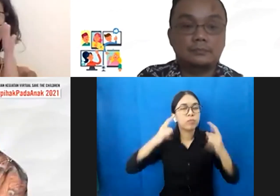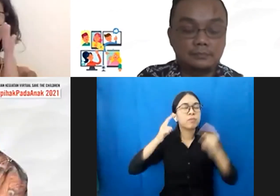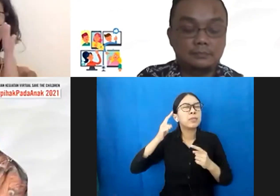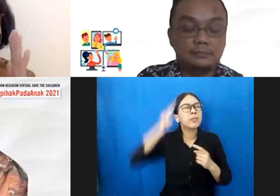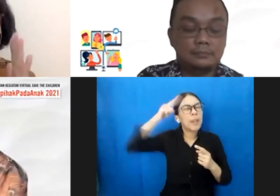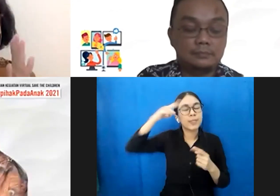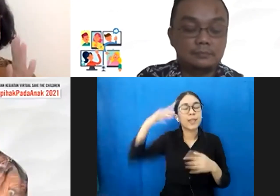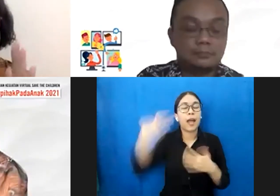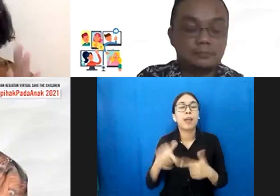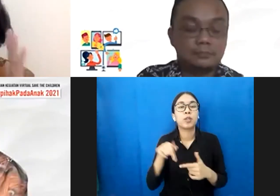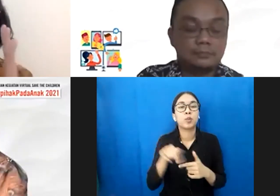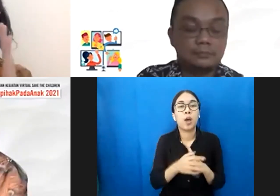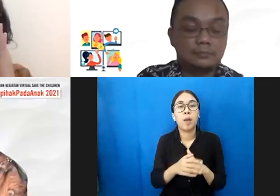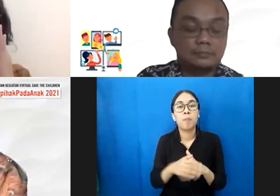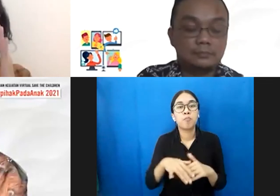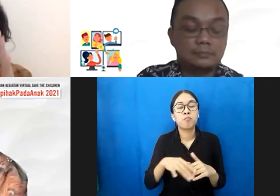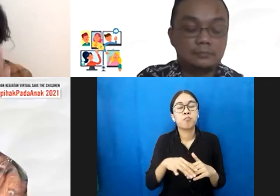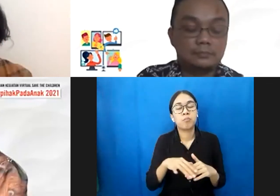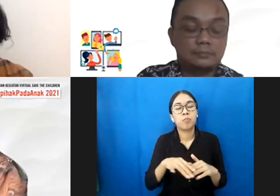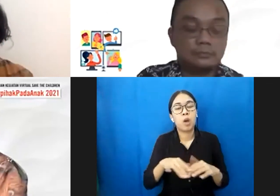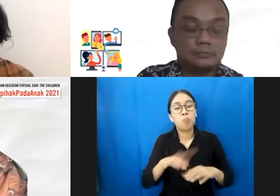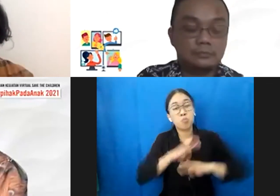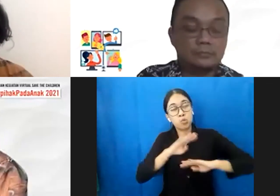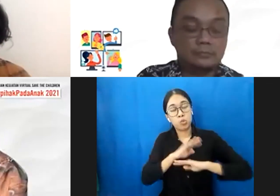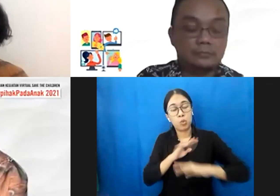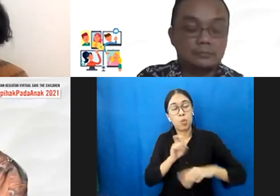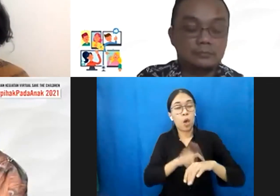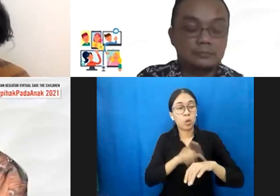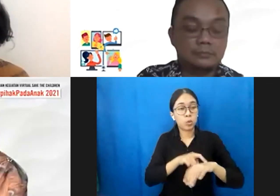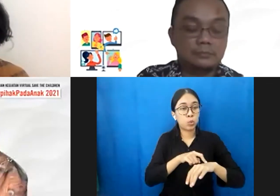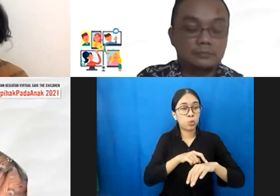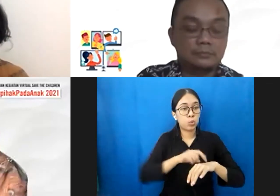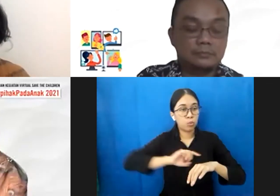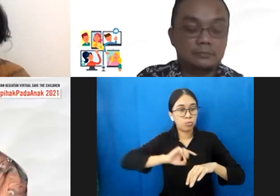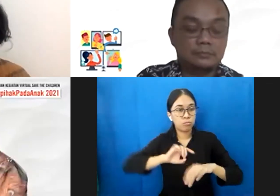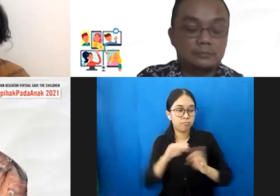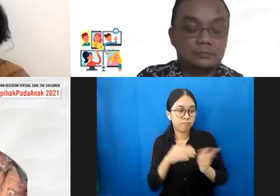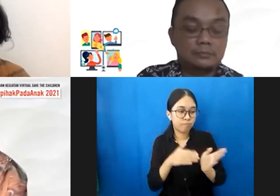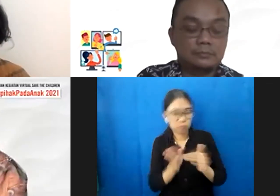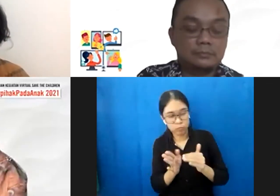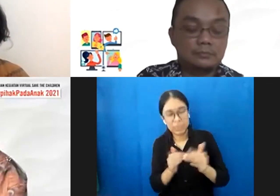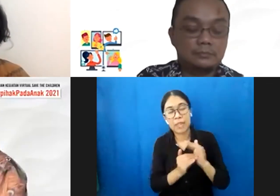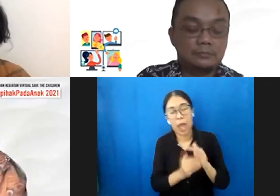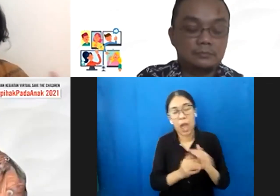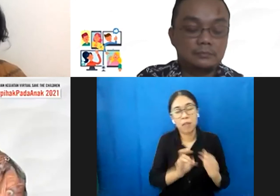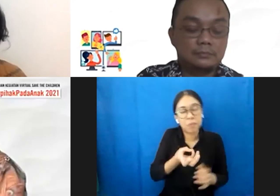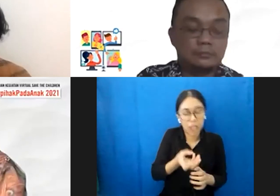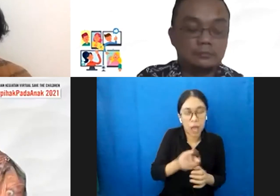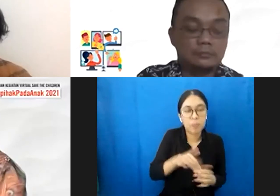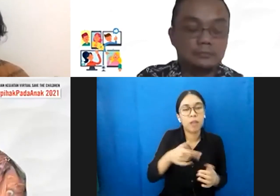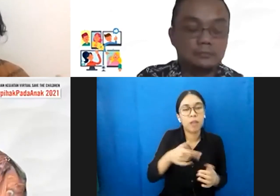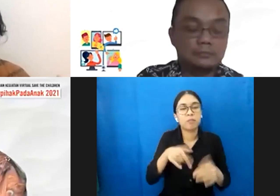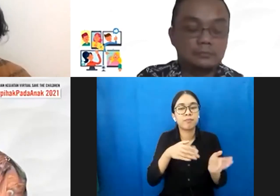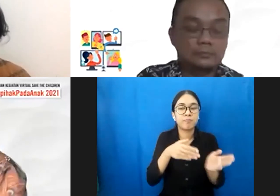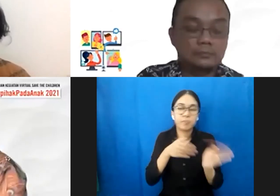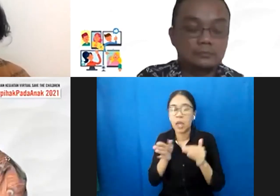tinggi. Kita perlu time out sebentar gitu ya, mengalihkan pada kegiatan lain tentu saja yang tentunya kita sukai ya,